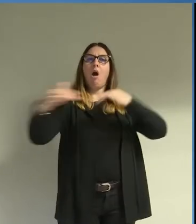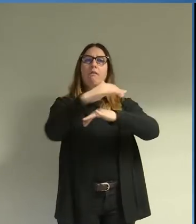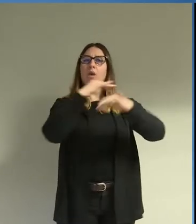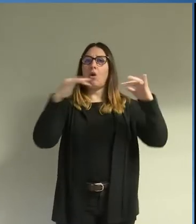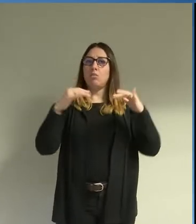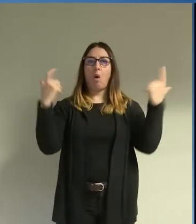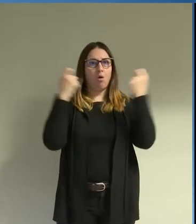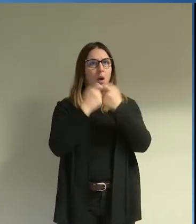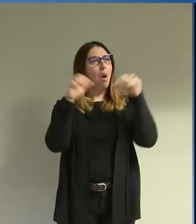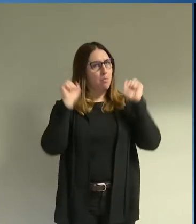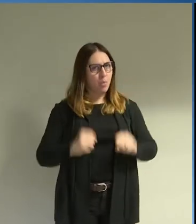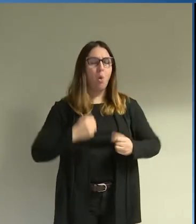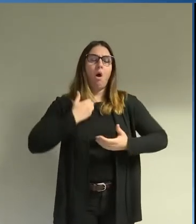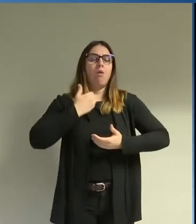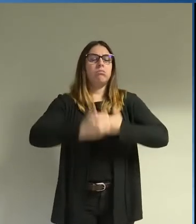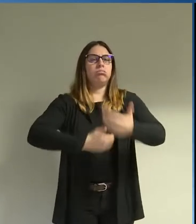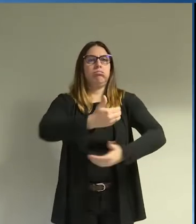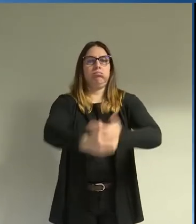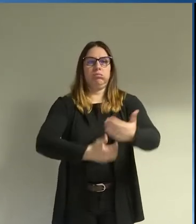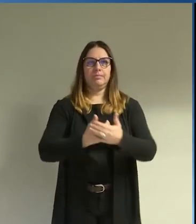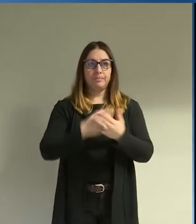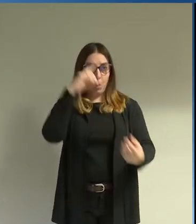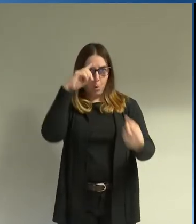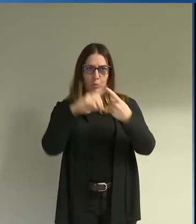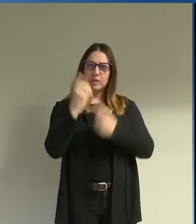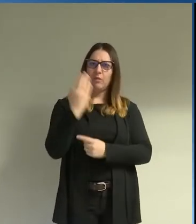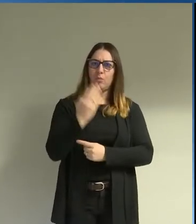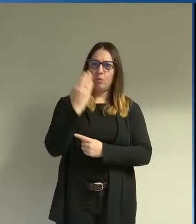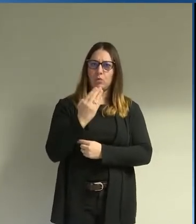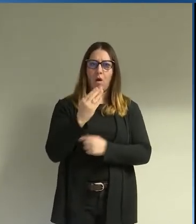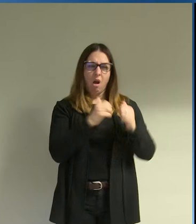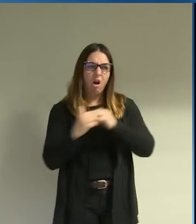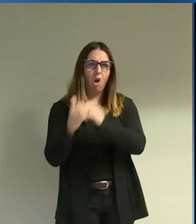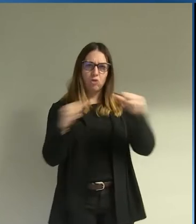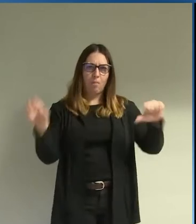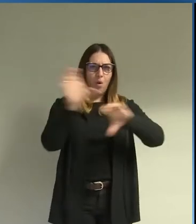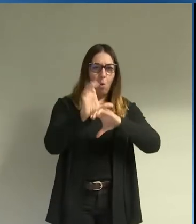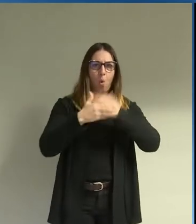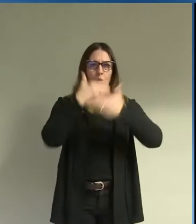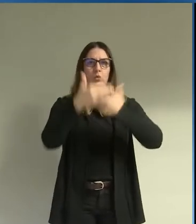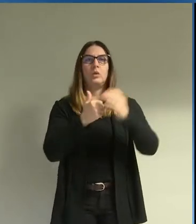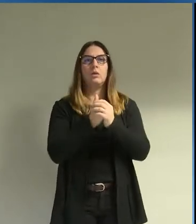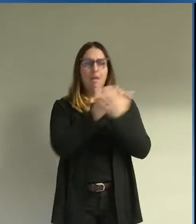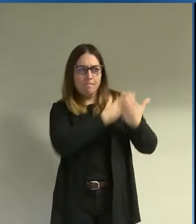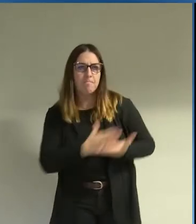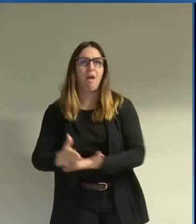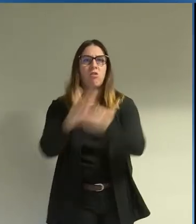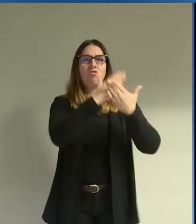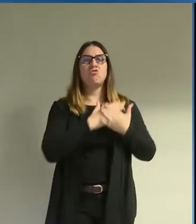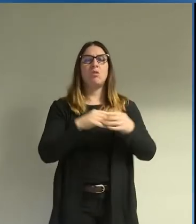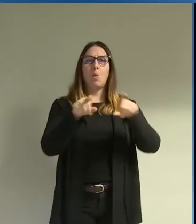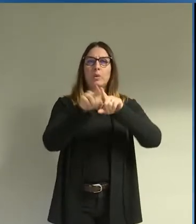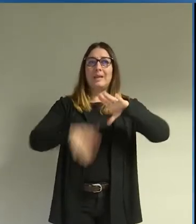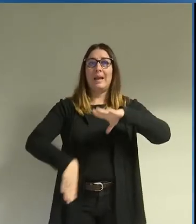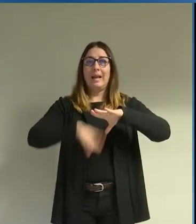soutenable il s'agit de se fixer des objectifs qui soient co-construit qu'ils soient partagées pour arriver dans l'élite d'un espace